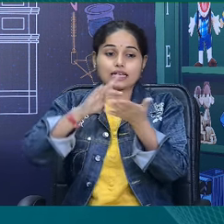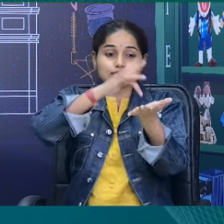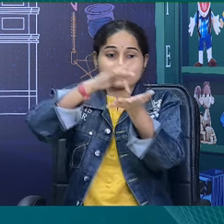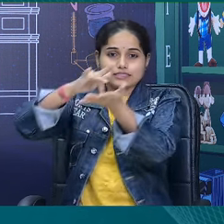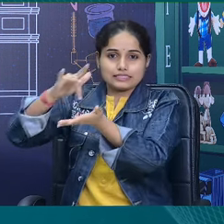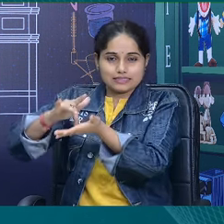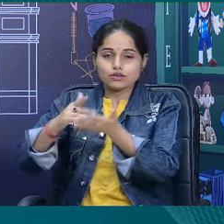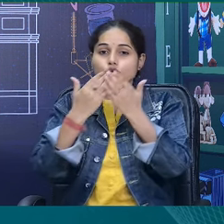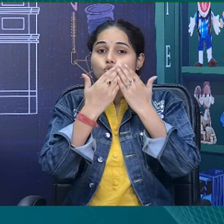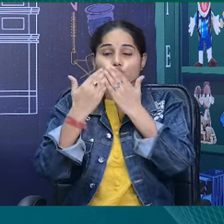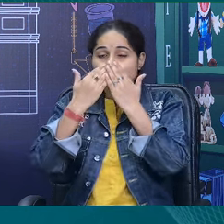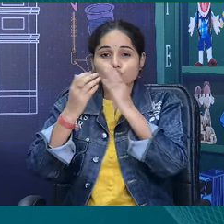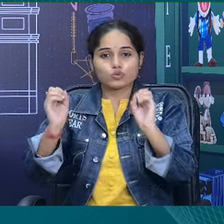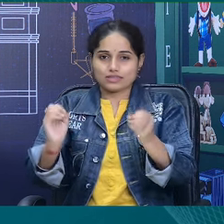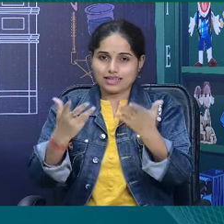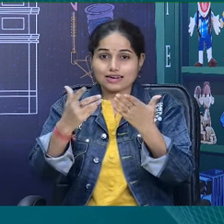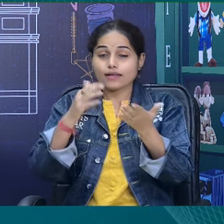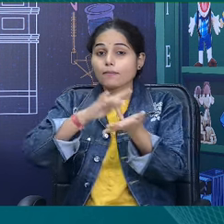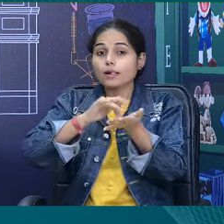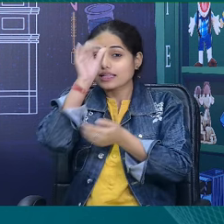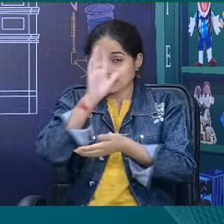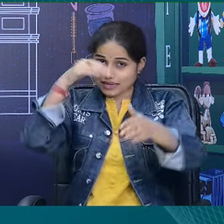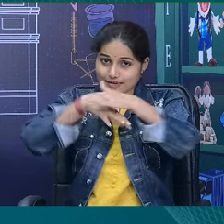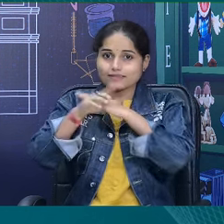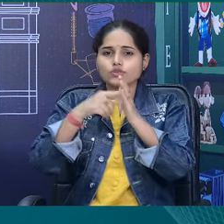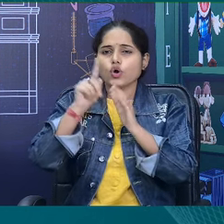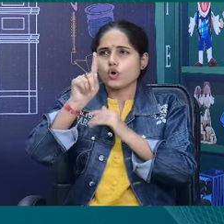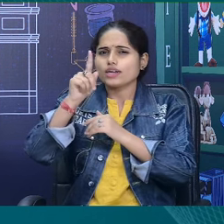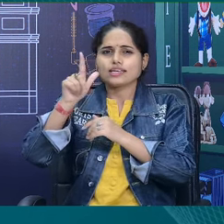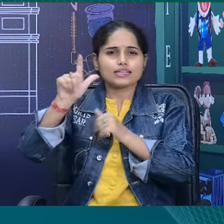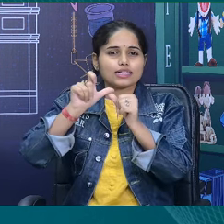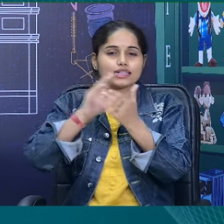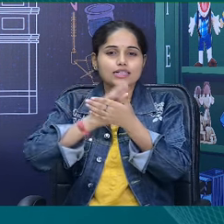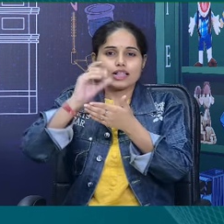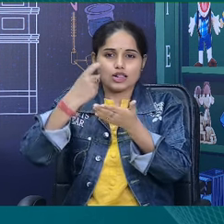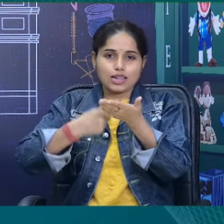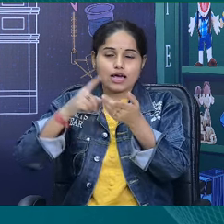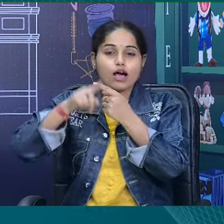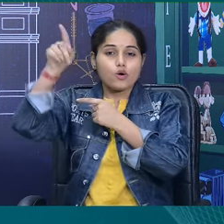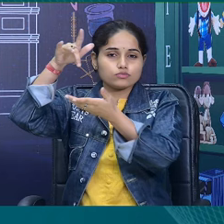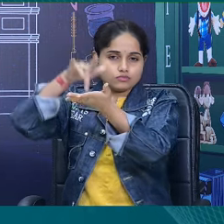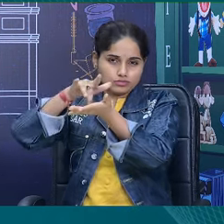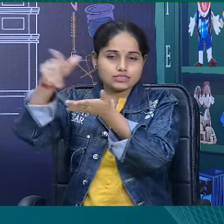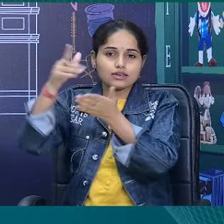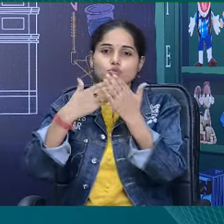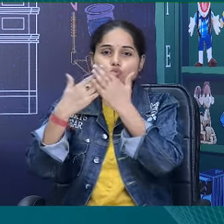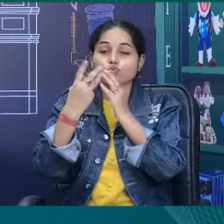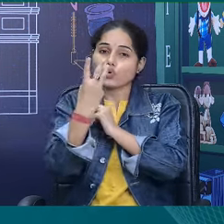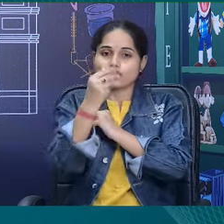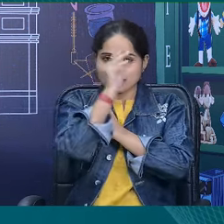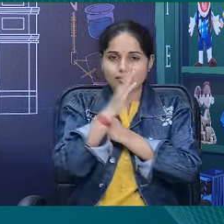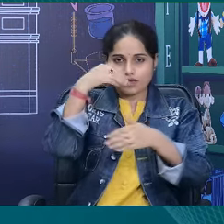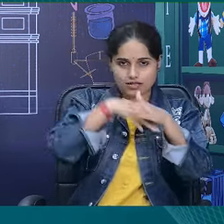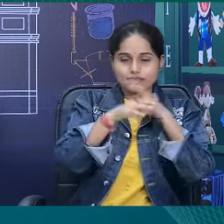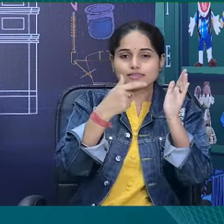जगहों पर स्कूल्स खोले थे इंडिया में आठ स्कूल्स एक लाहौर में था सर बाकी तीन हमारे हिंदुस्तान में थे और वो लोग मोस्टली